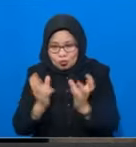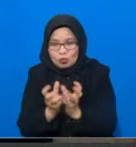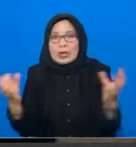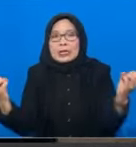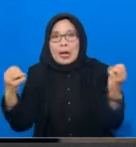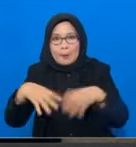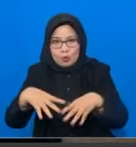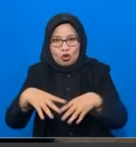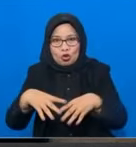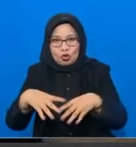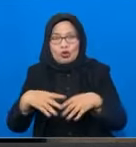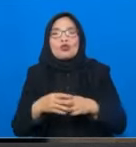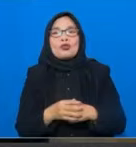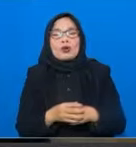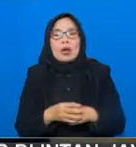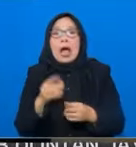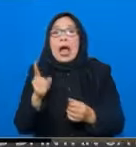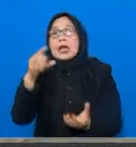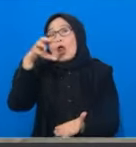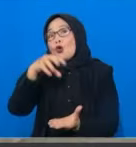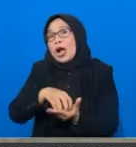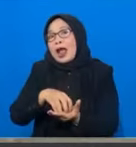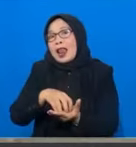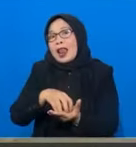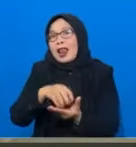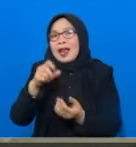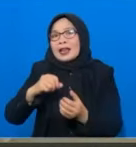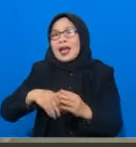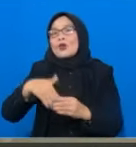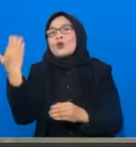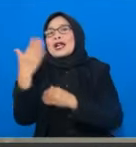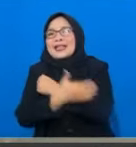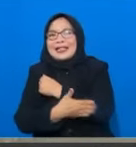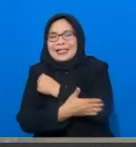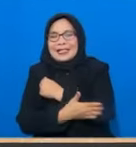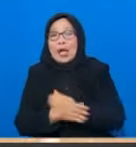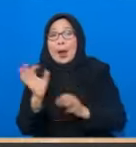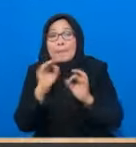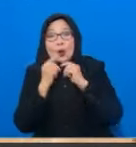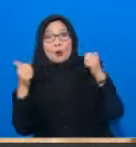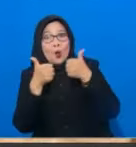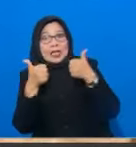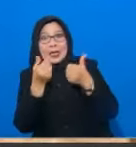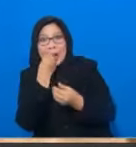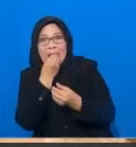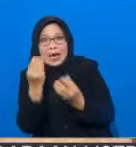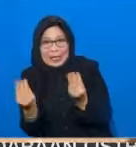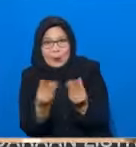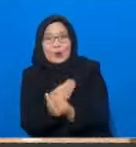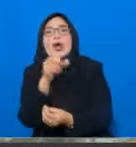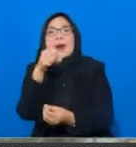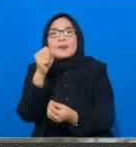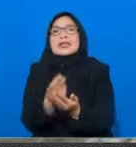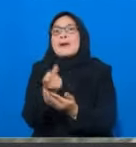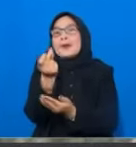bukan Mas Mur semua ya. Itu kan ada lokal juga ada. Belum puas makan di kebun, pengunjung juga bisa membeli